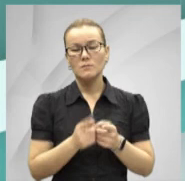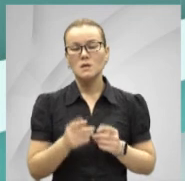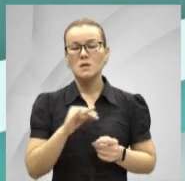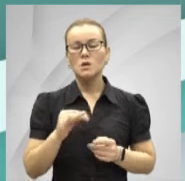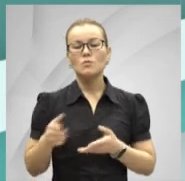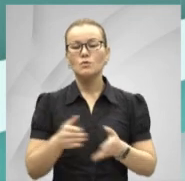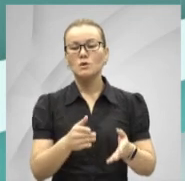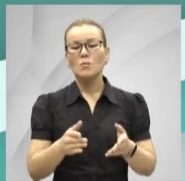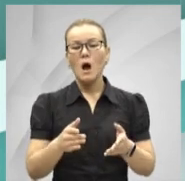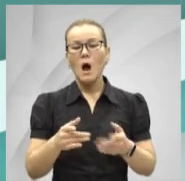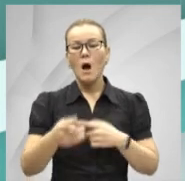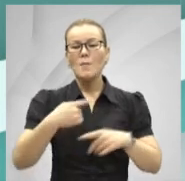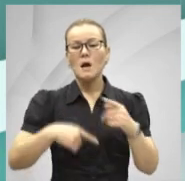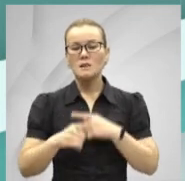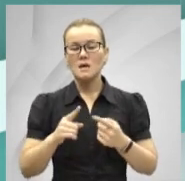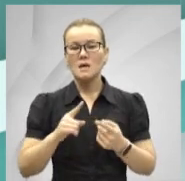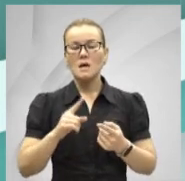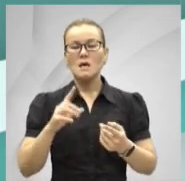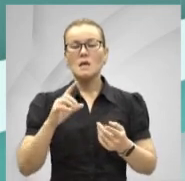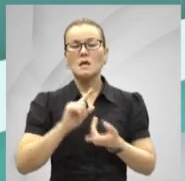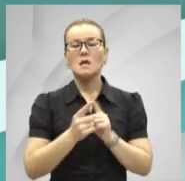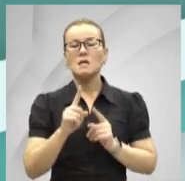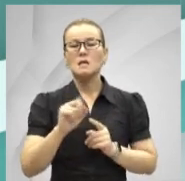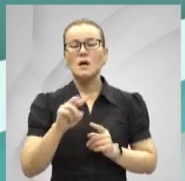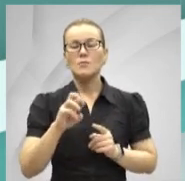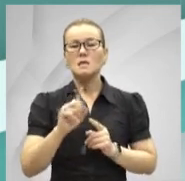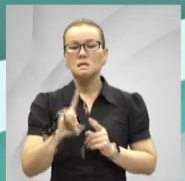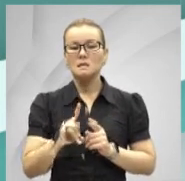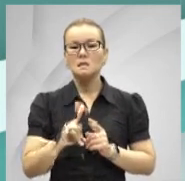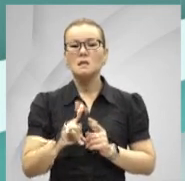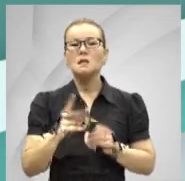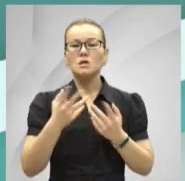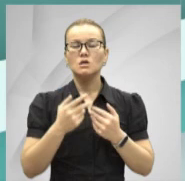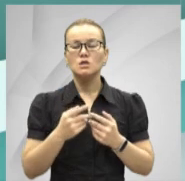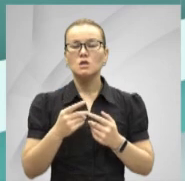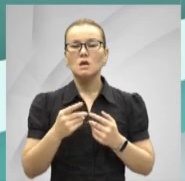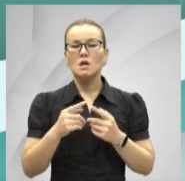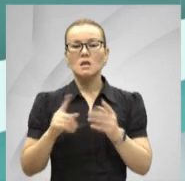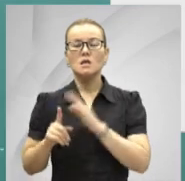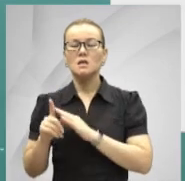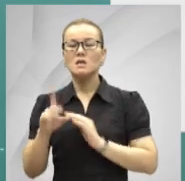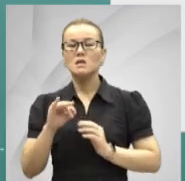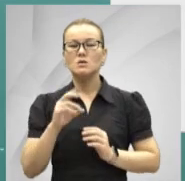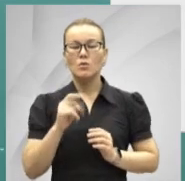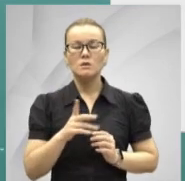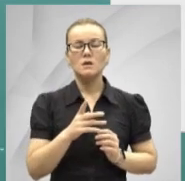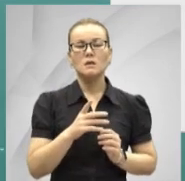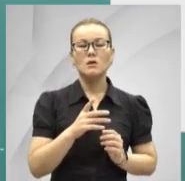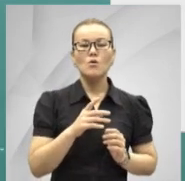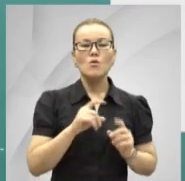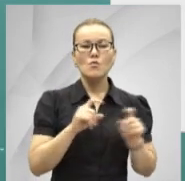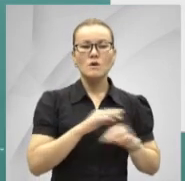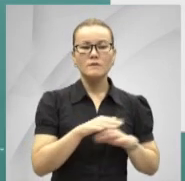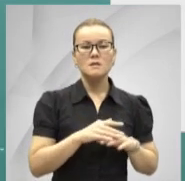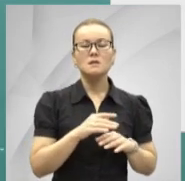произведения обратной замены решить исходное уравнение с исходной переменной.